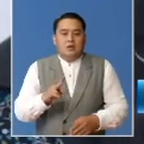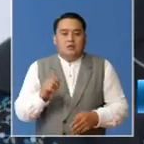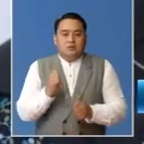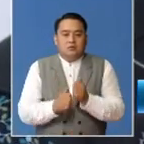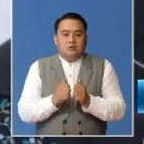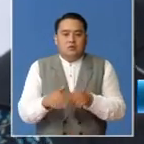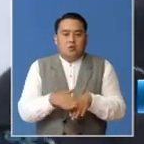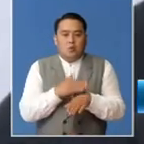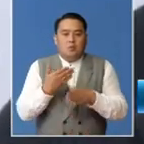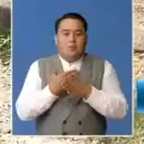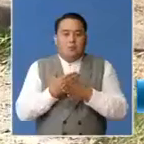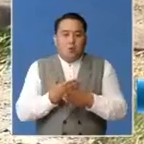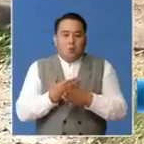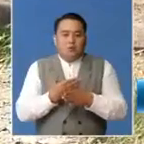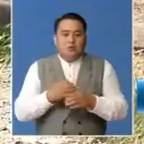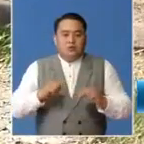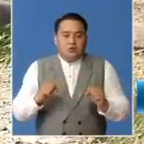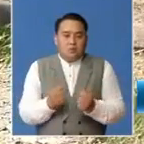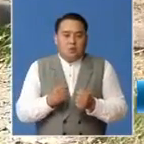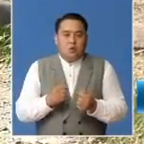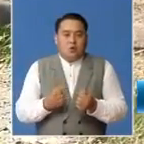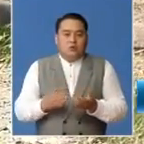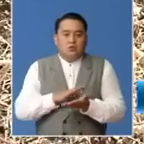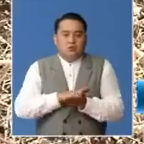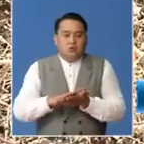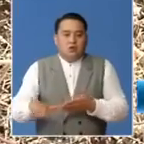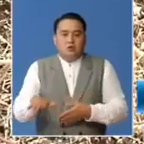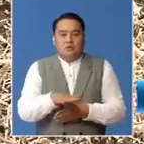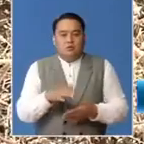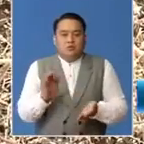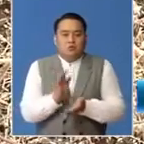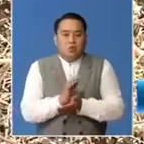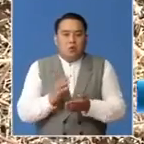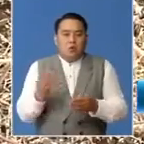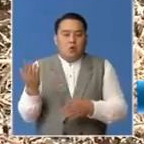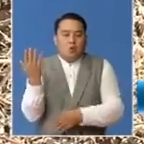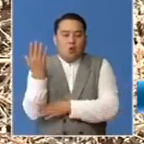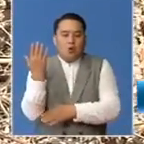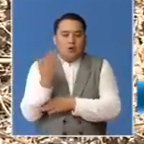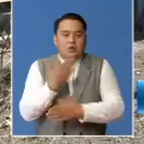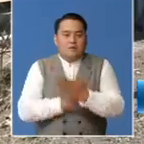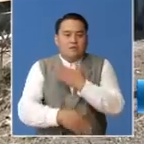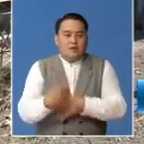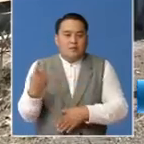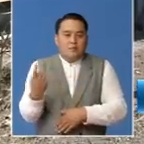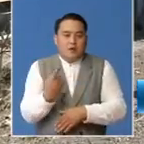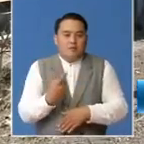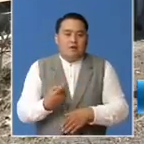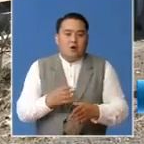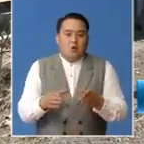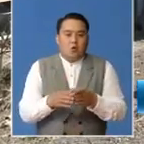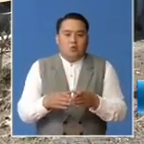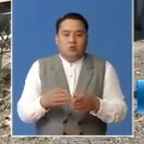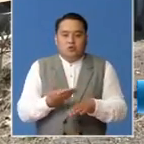отряд добровольных помощников. Зимой убирают снег, а летом чистят двор от сухостоя и рубят дрова. Инвалиду первой группы тяжело одной справляться